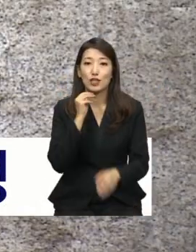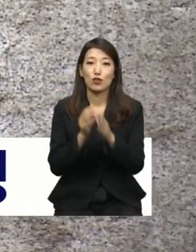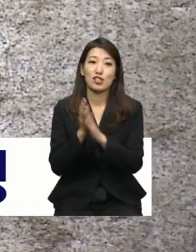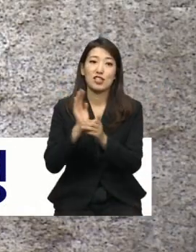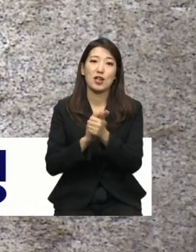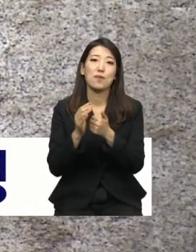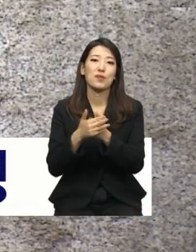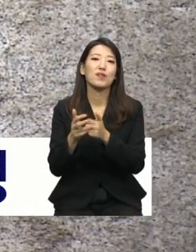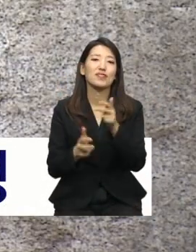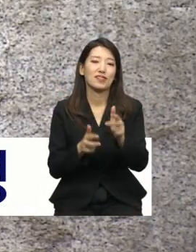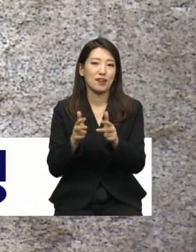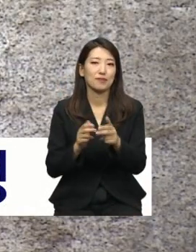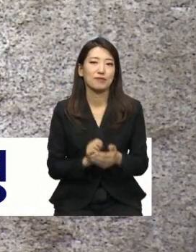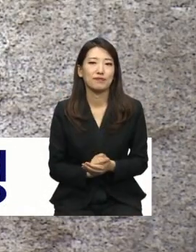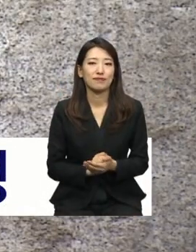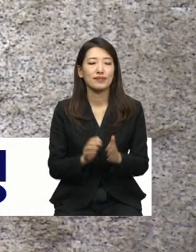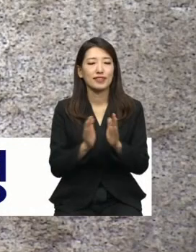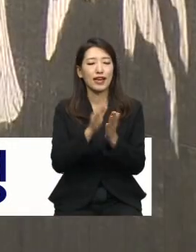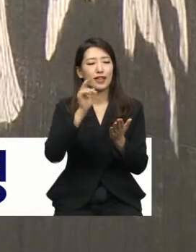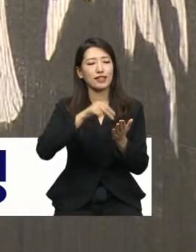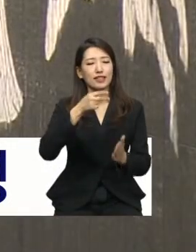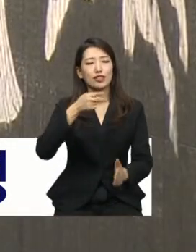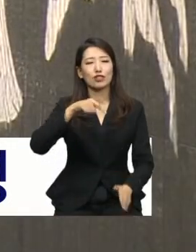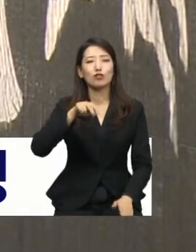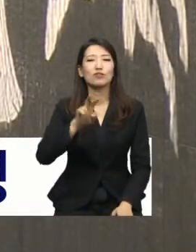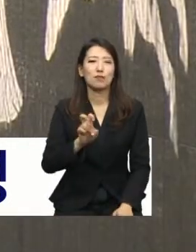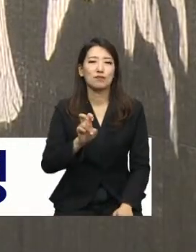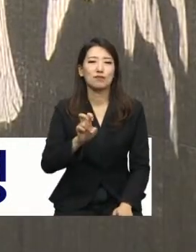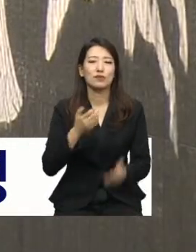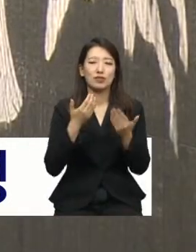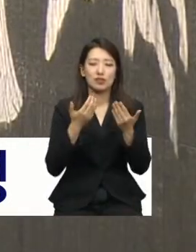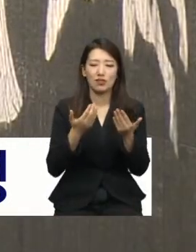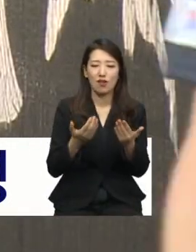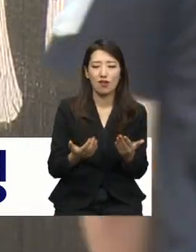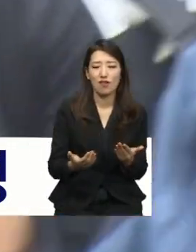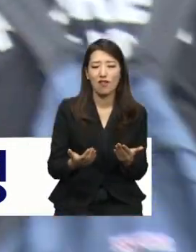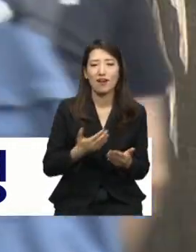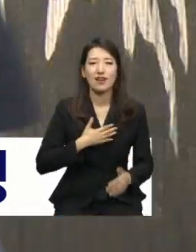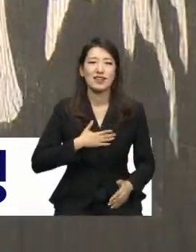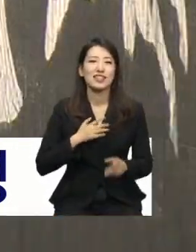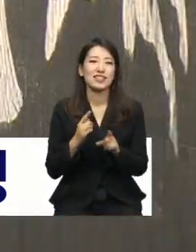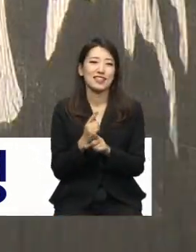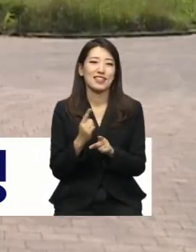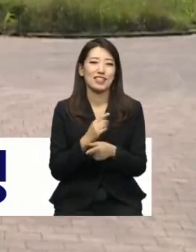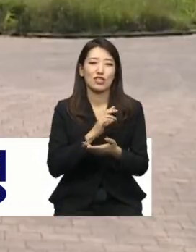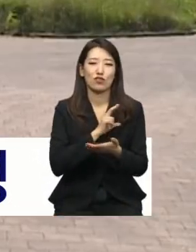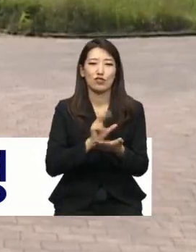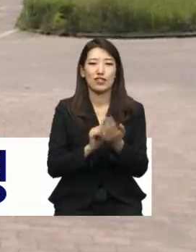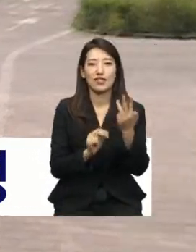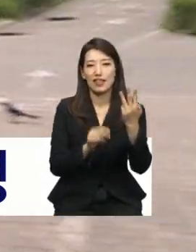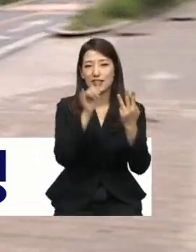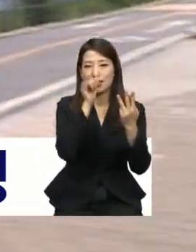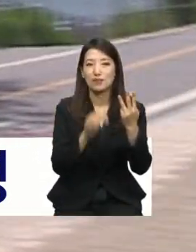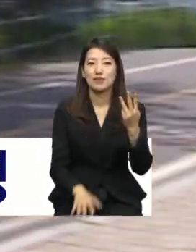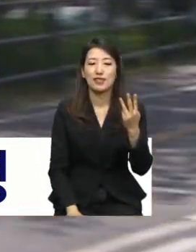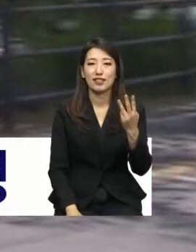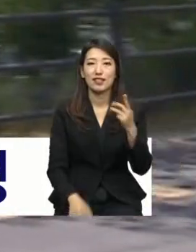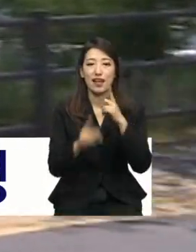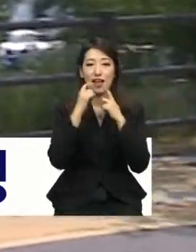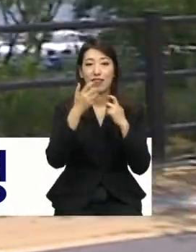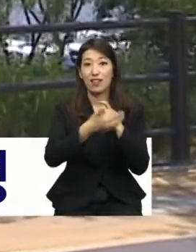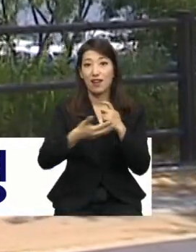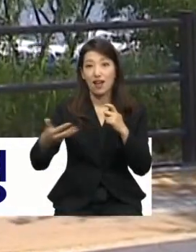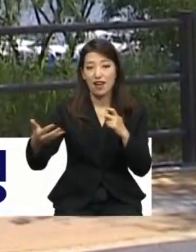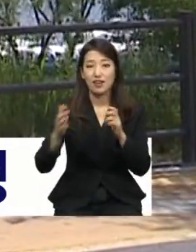진행되는 책읽는 뚝섬 대정원 정원과 힐링 휴식 등 세 가지 주제로 꾸며집니다 한강공원의 2천권